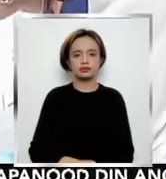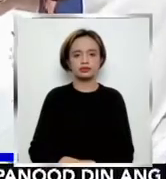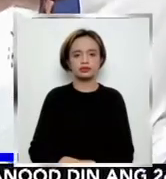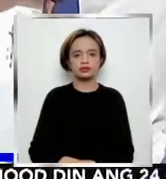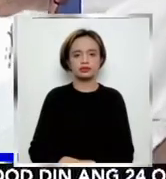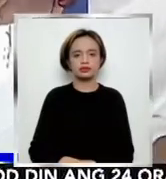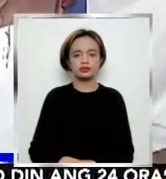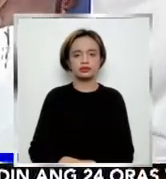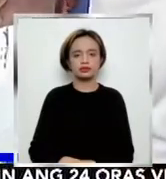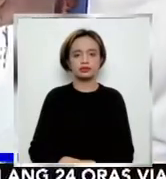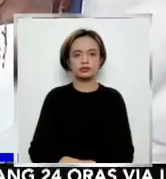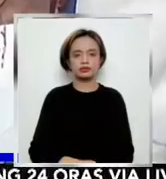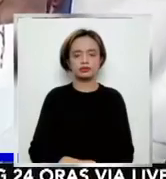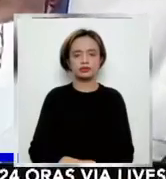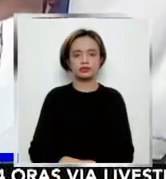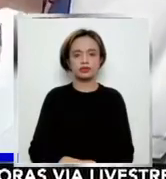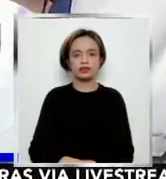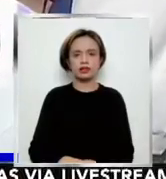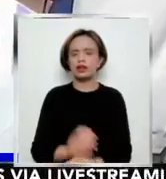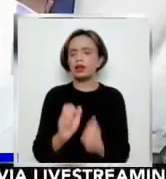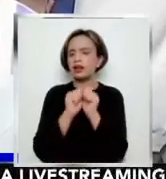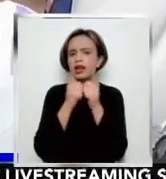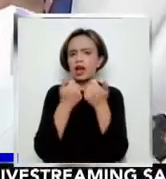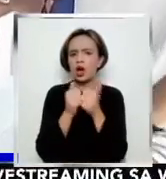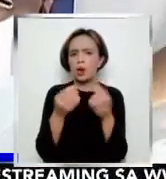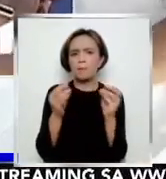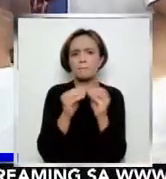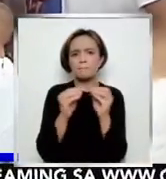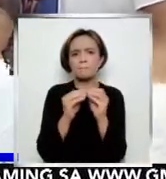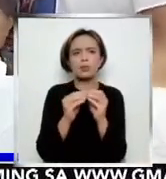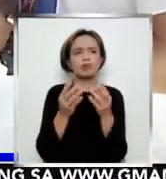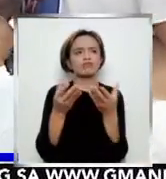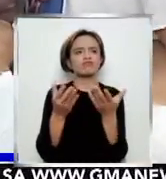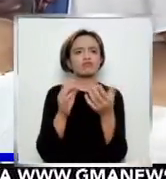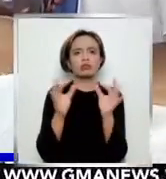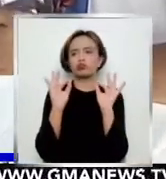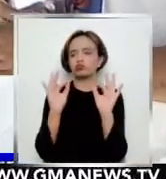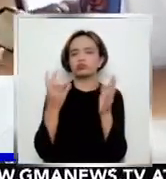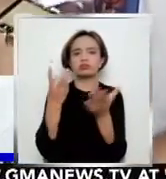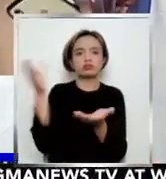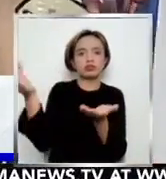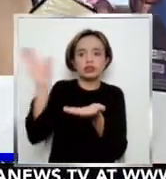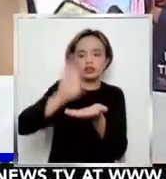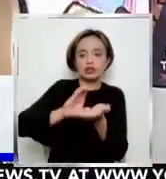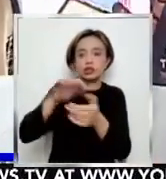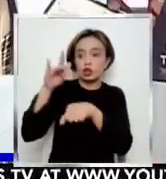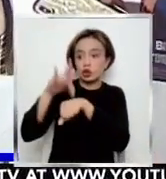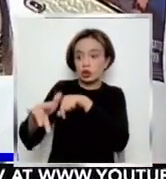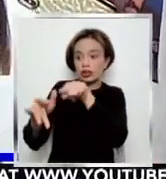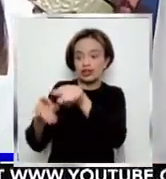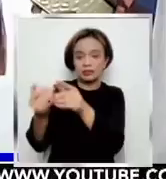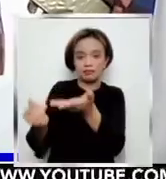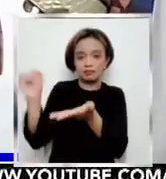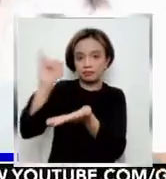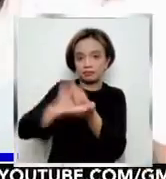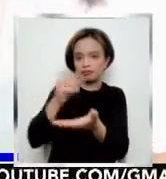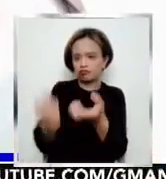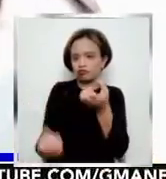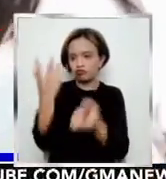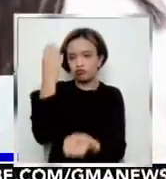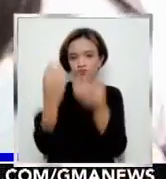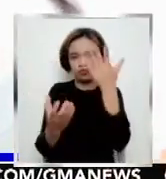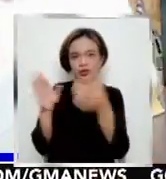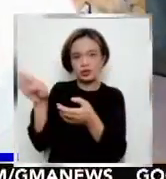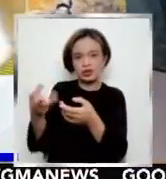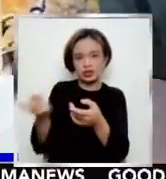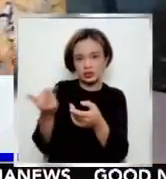Para mas masulit ang puhunan, maagang nag-canvas ng paputok ang mga negosyanteng sina Angeline at Marz. Mula